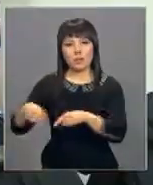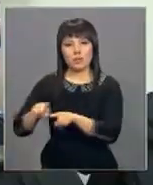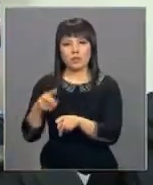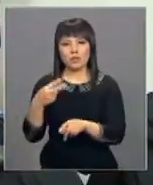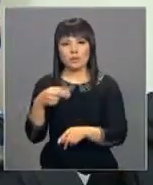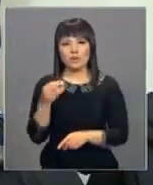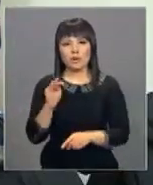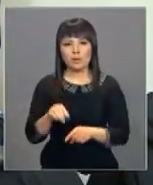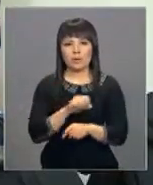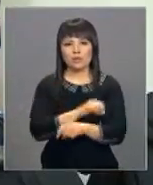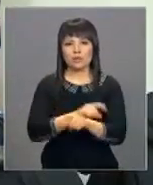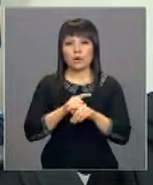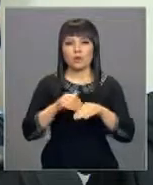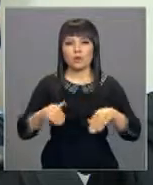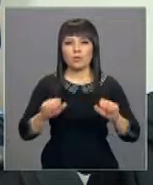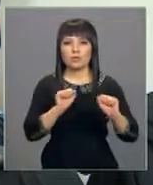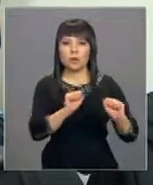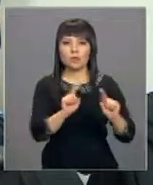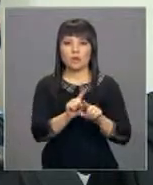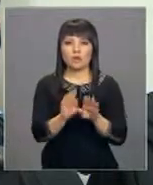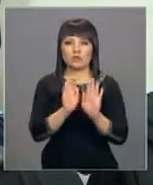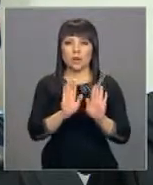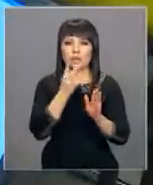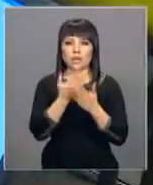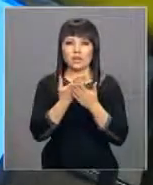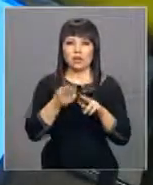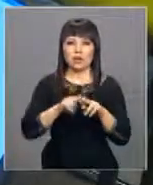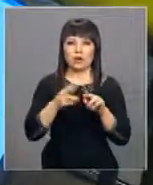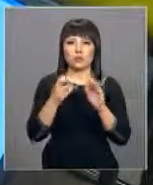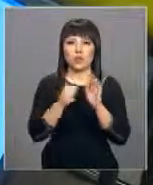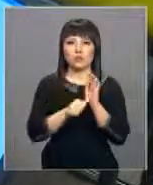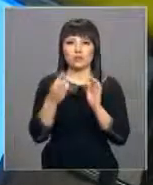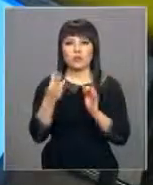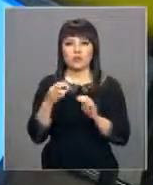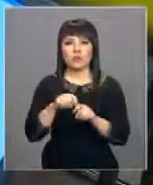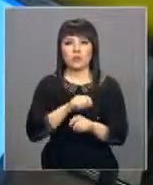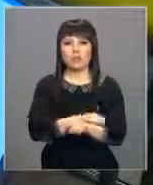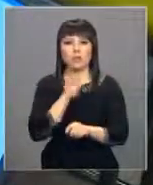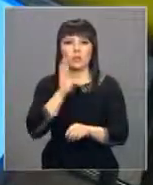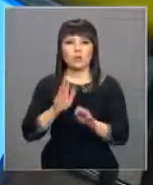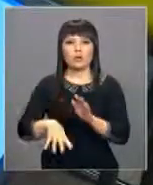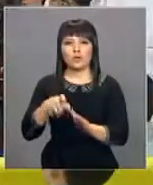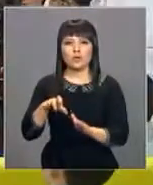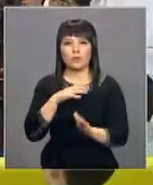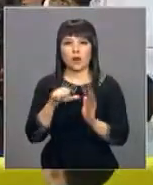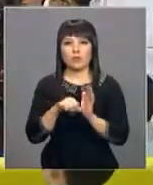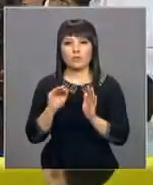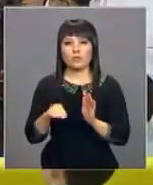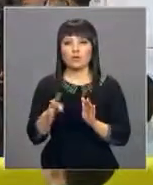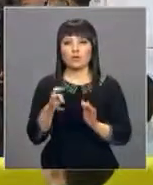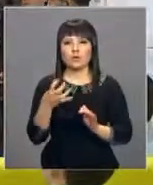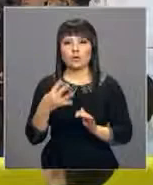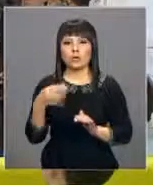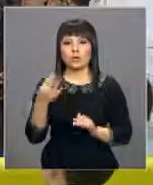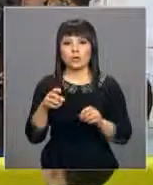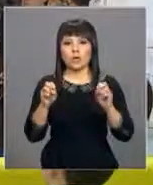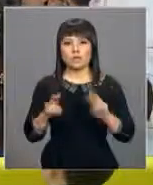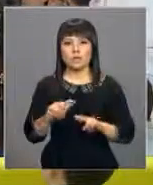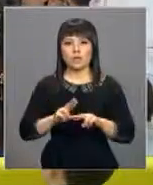22 мың метрден астам бөгет тұрғызылып, 363 мың текше метр су сорылған. 6444 арнайы маман